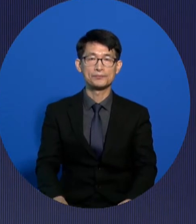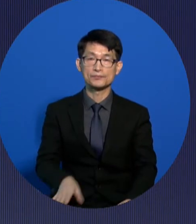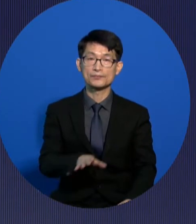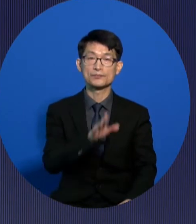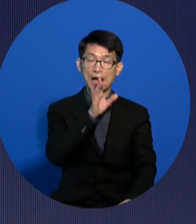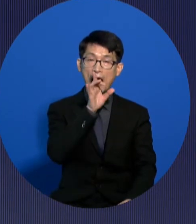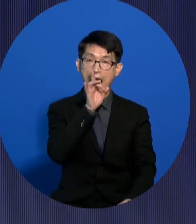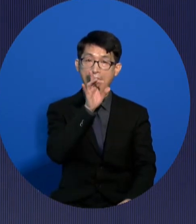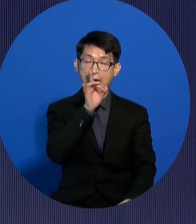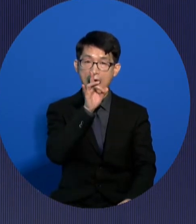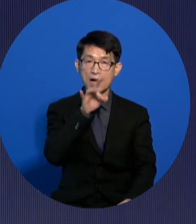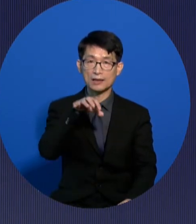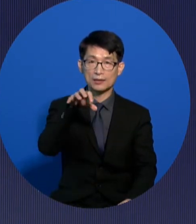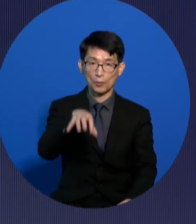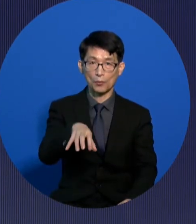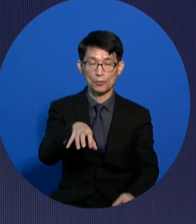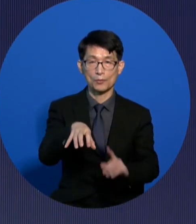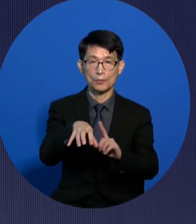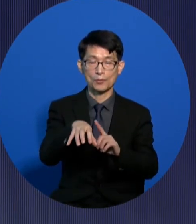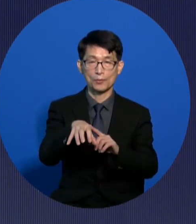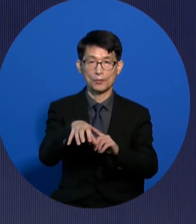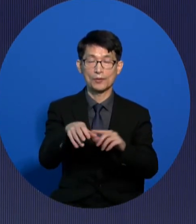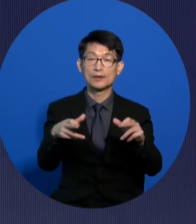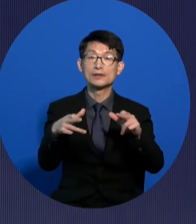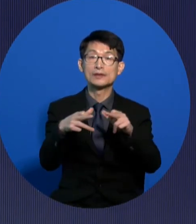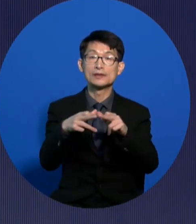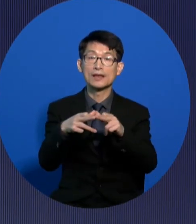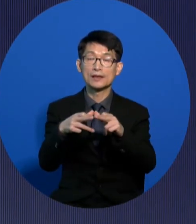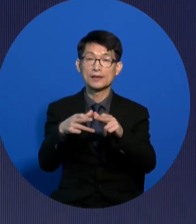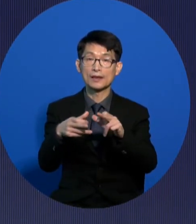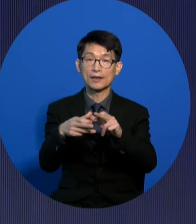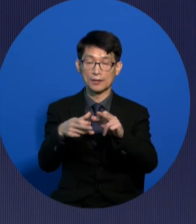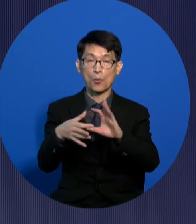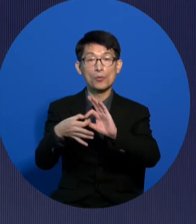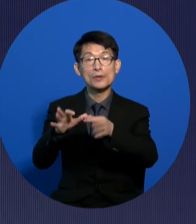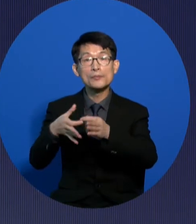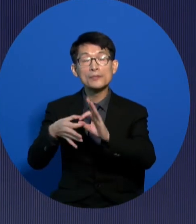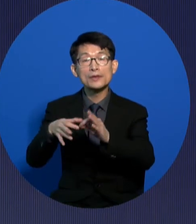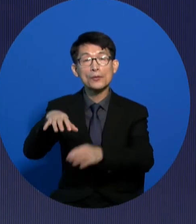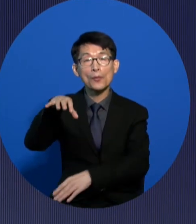강릉도 패럴림픽의 중심이긴 합니다. 그러나